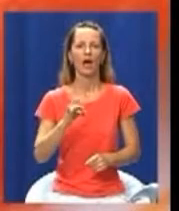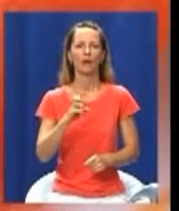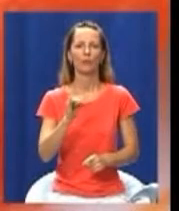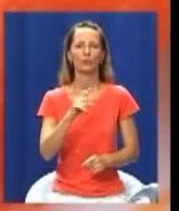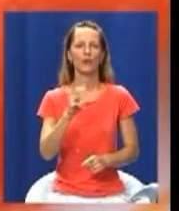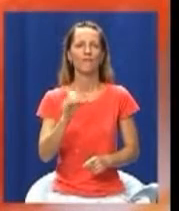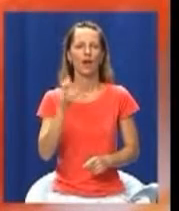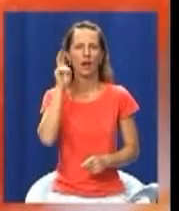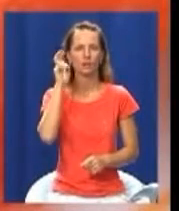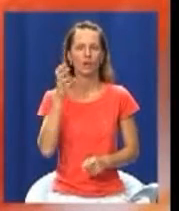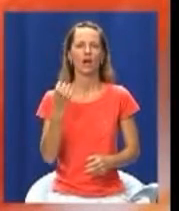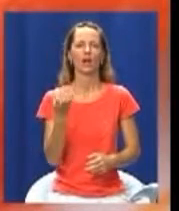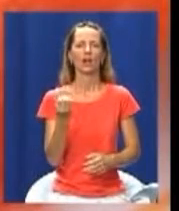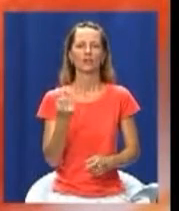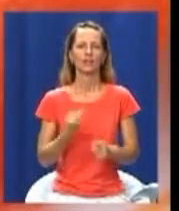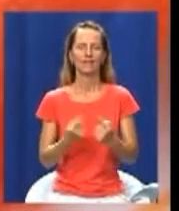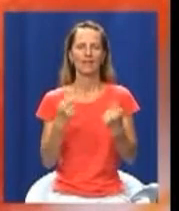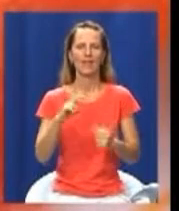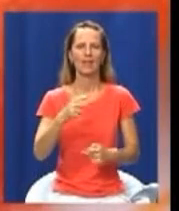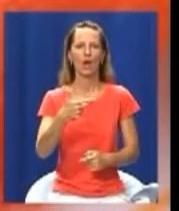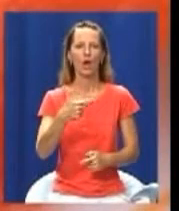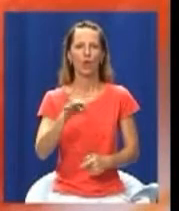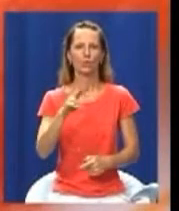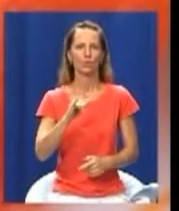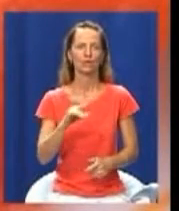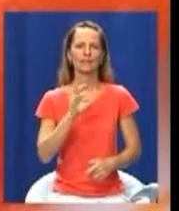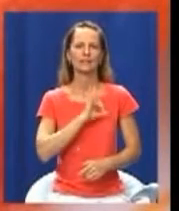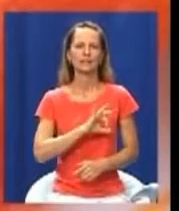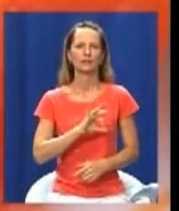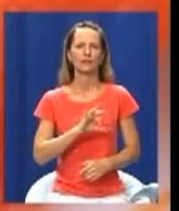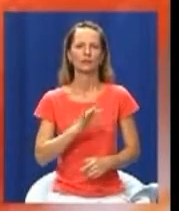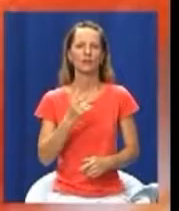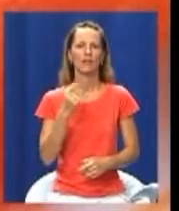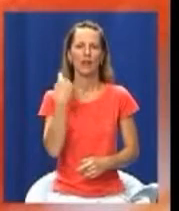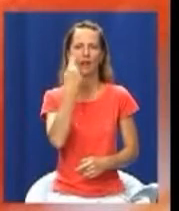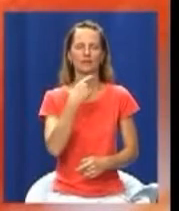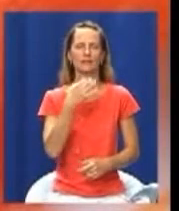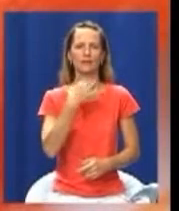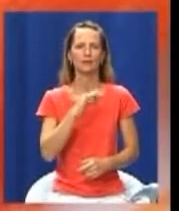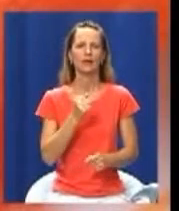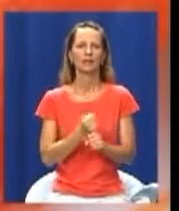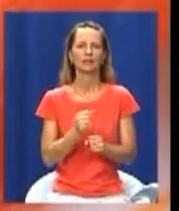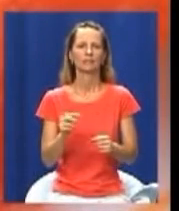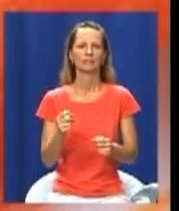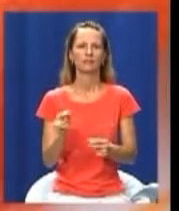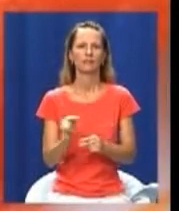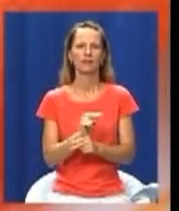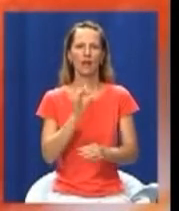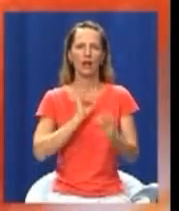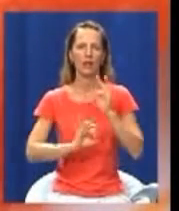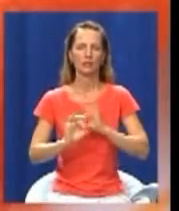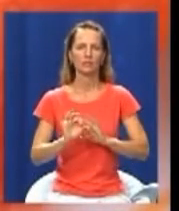каша. А ще цю велику ягоду використовують в медицині. З її насіння роблять цілющі ліки.